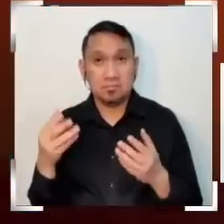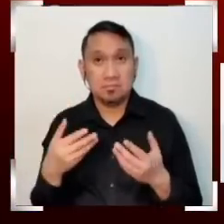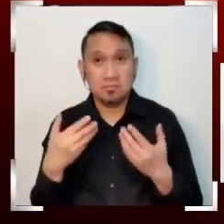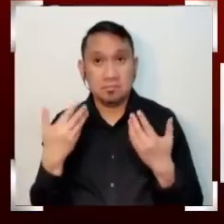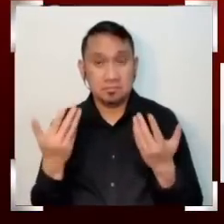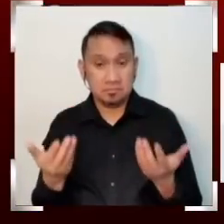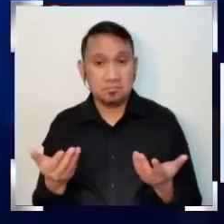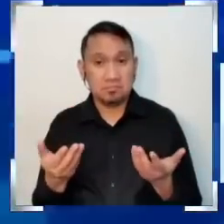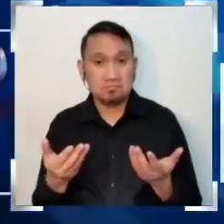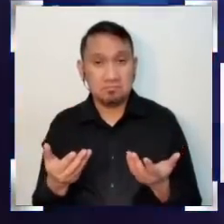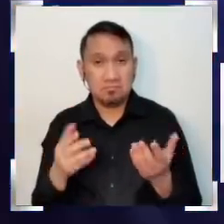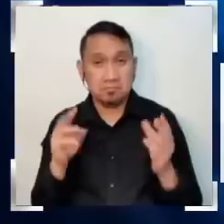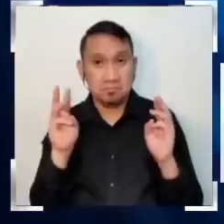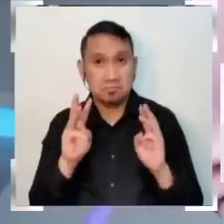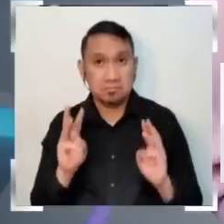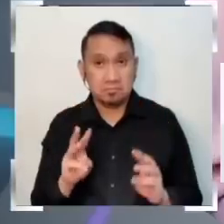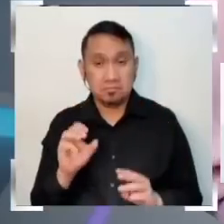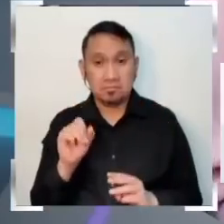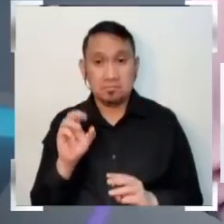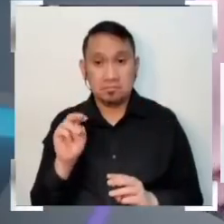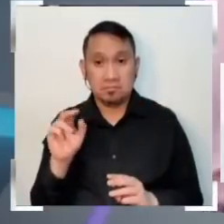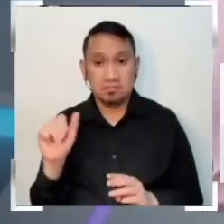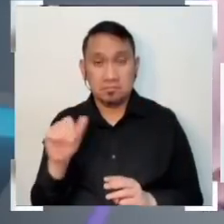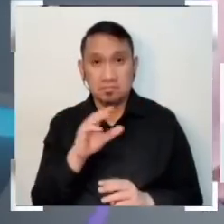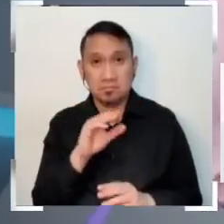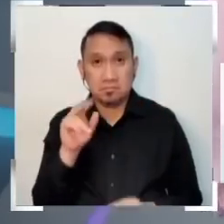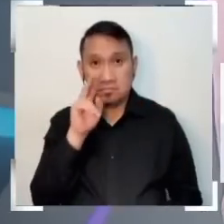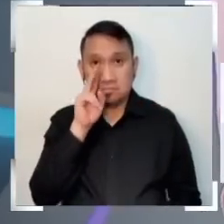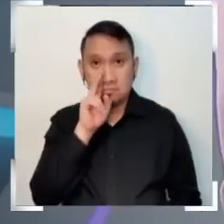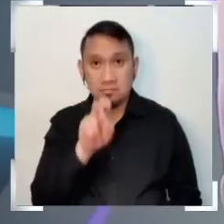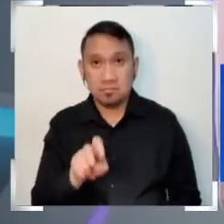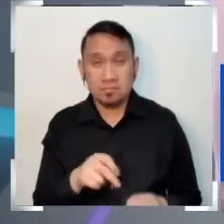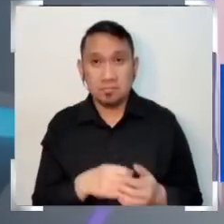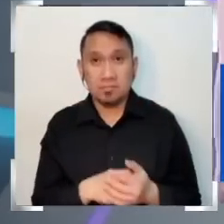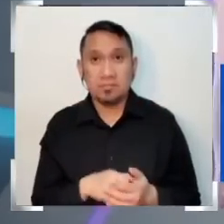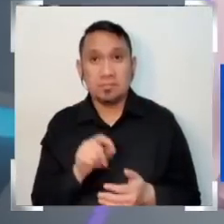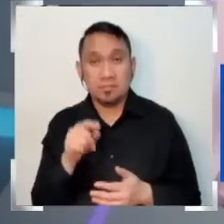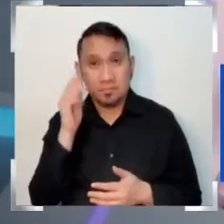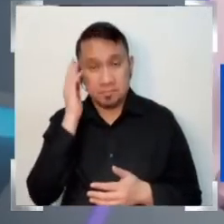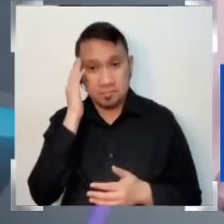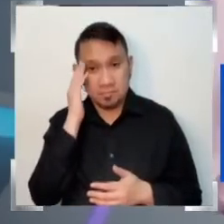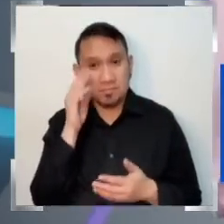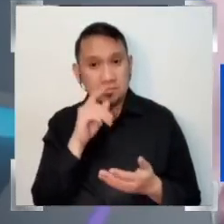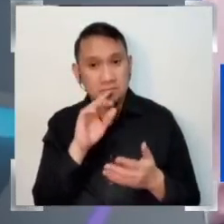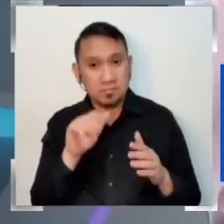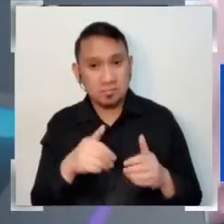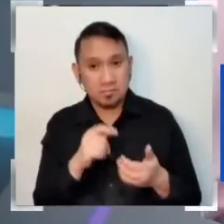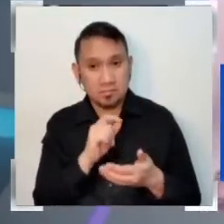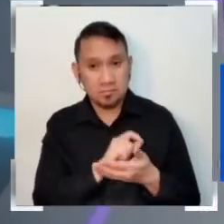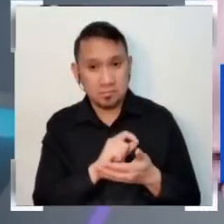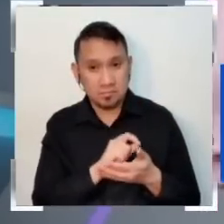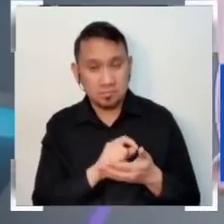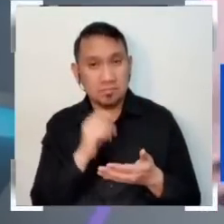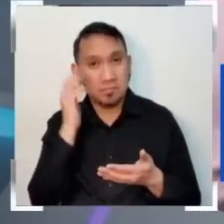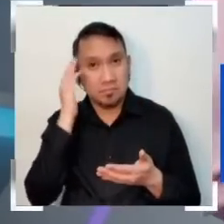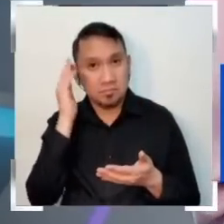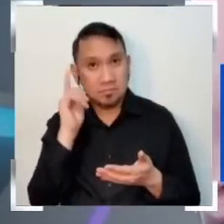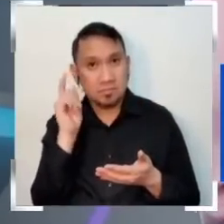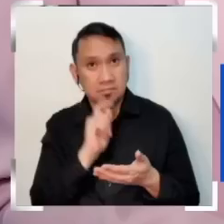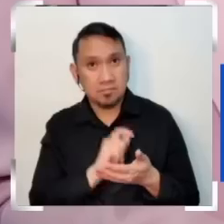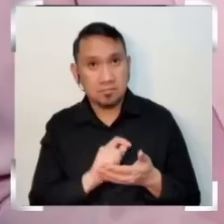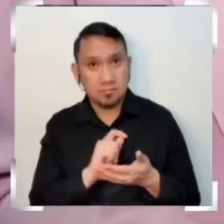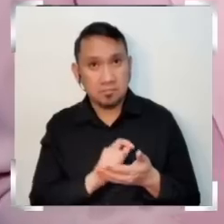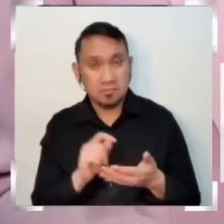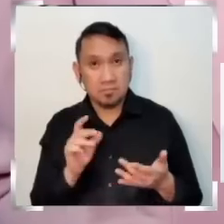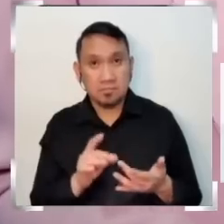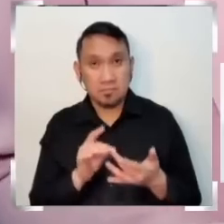sa State of the Nation at Saksi. Malaking bagay na marunong kang sumulat and alam mo kung ano yung sinusulat mo kasi minsan, lalo na kapag live,